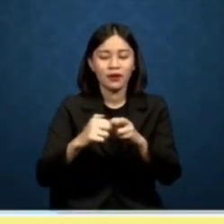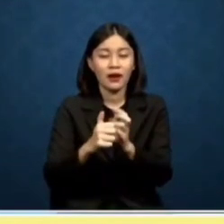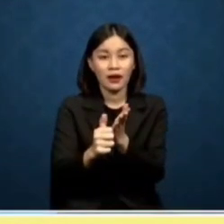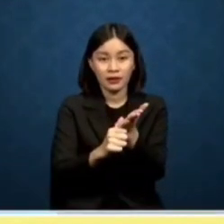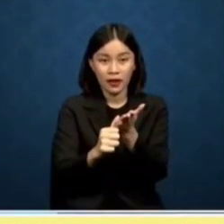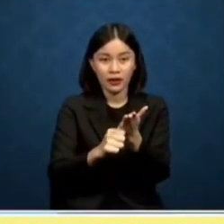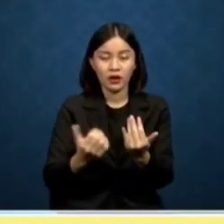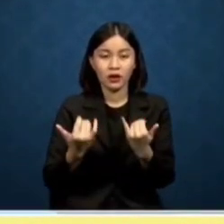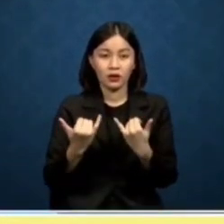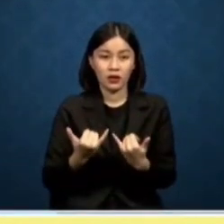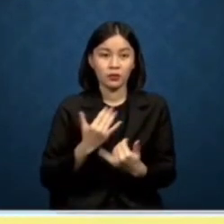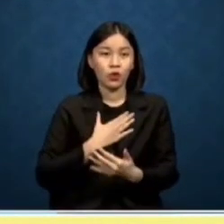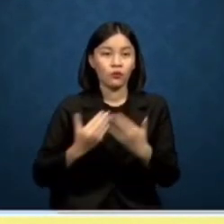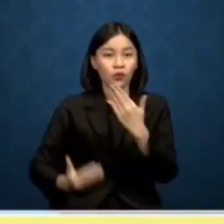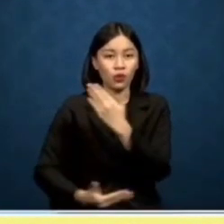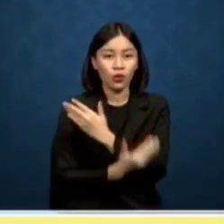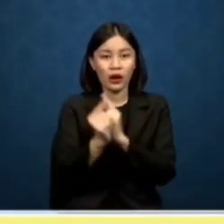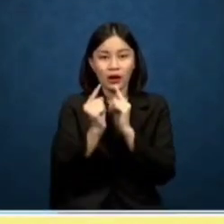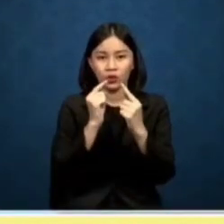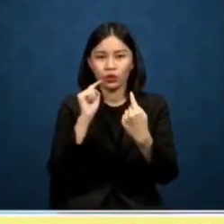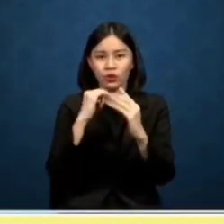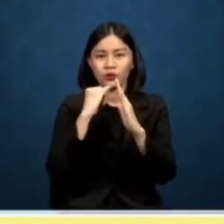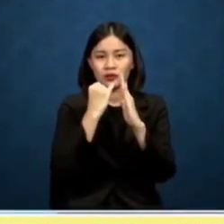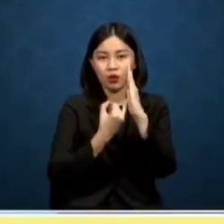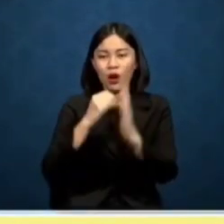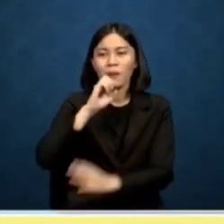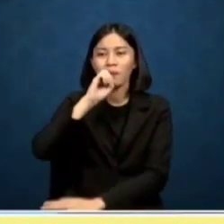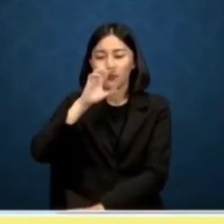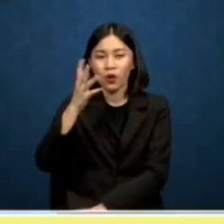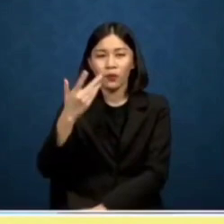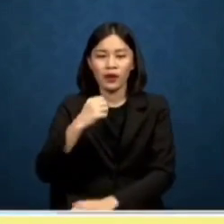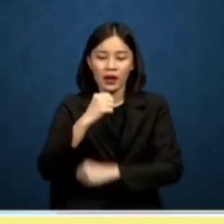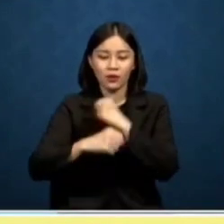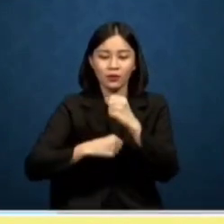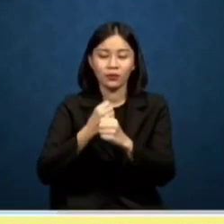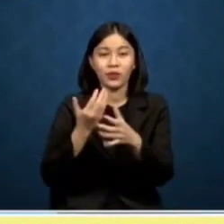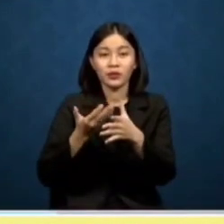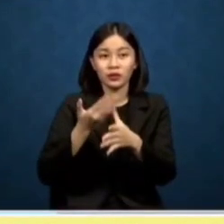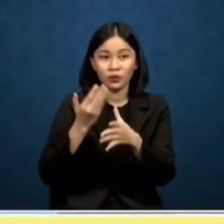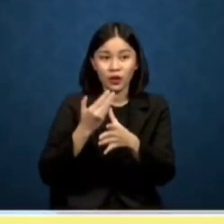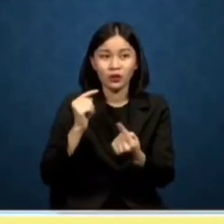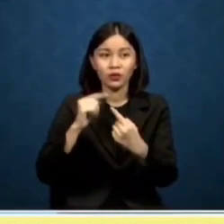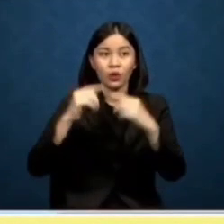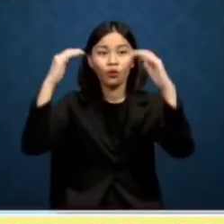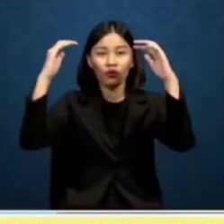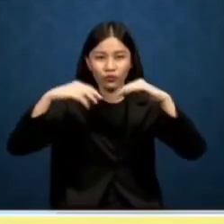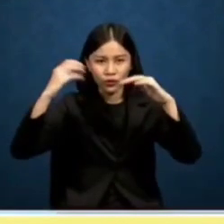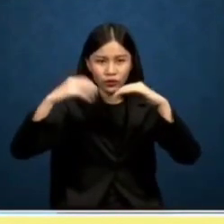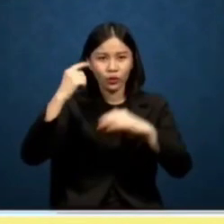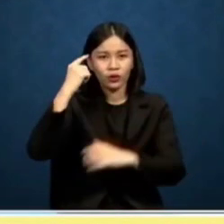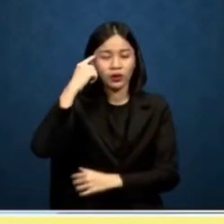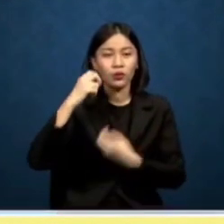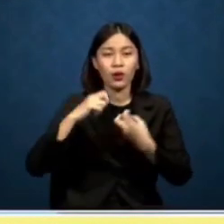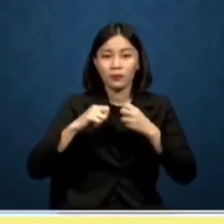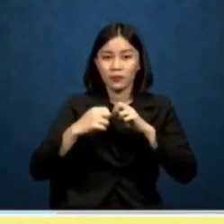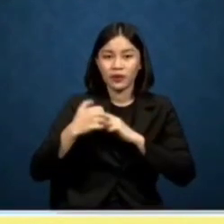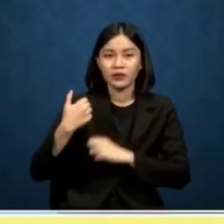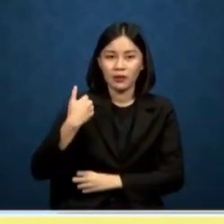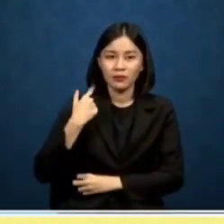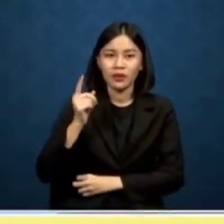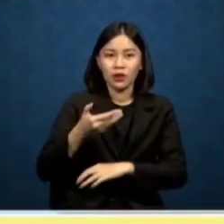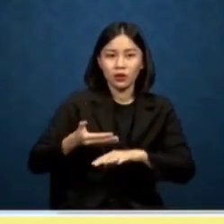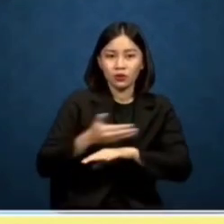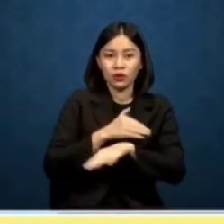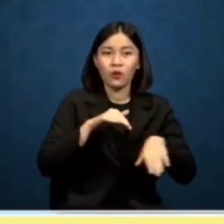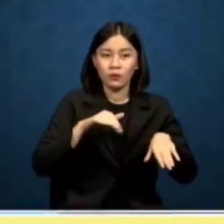ว่าสะพานกลับรถบนถนนพระราม 2ตั้งแต่บริเวณเชิงสะพานข้ามแม่น้ำท่าจีนจนถึงเขตอำเภอบ้านแพร้วมีเพียง 2จุดทำให้ประชาชนใช้